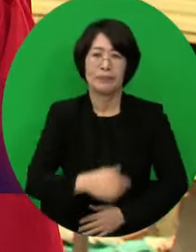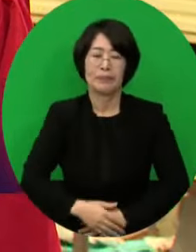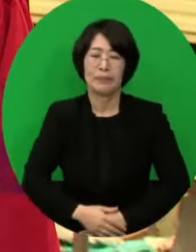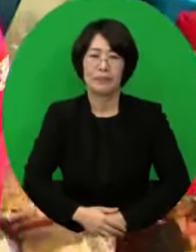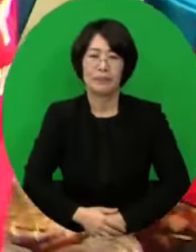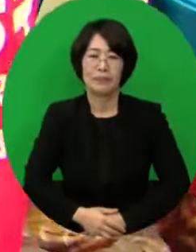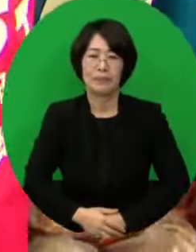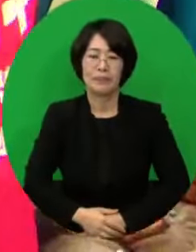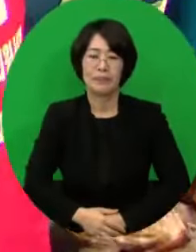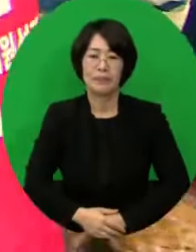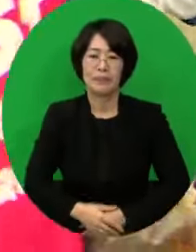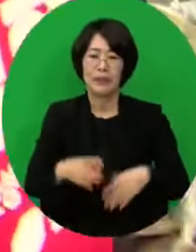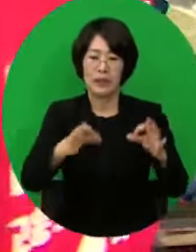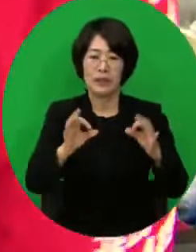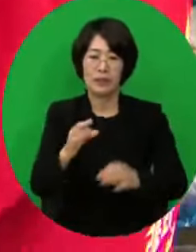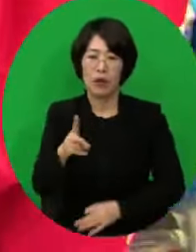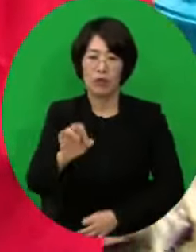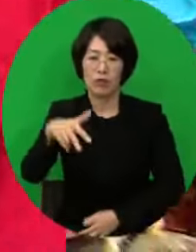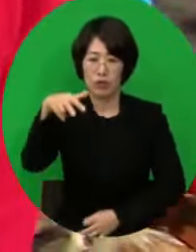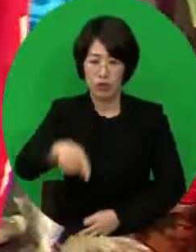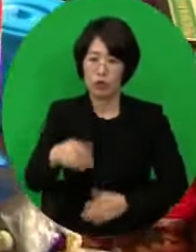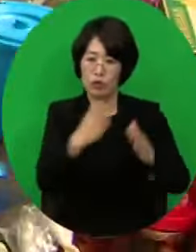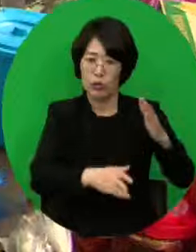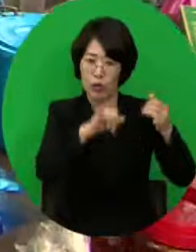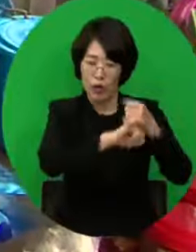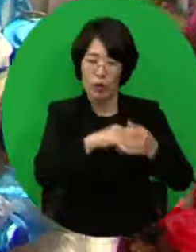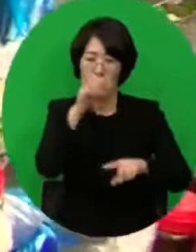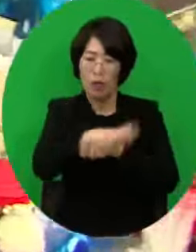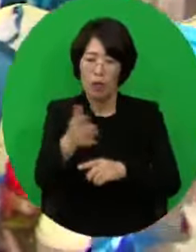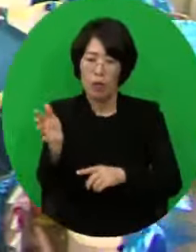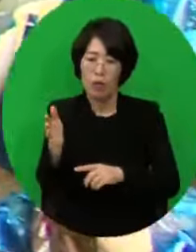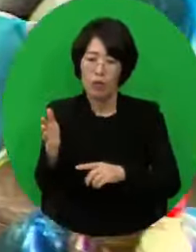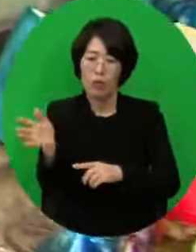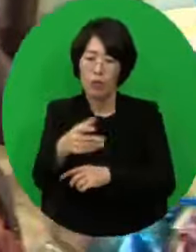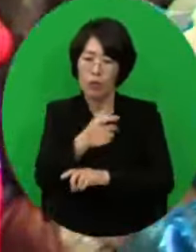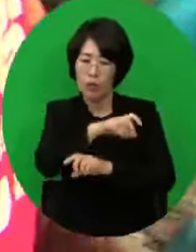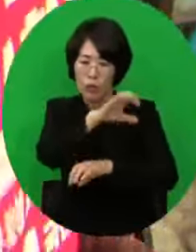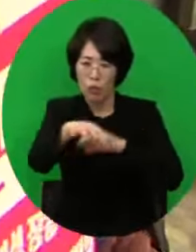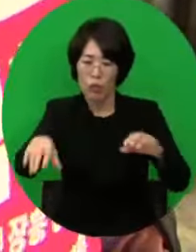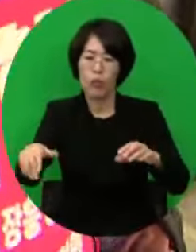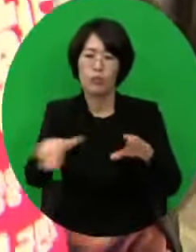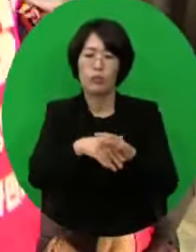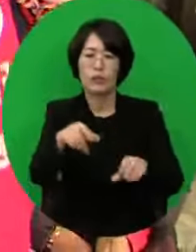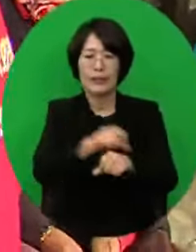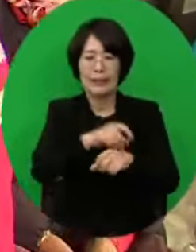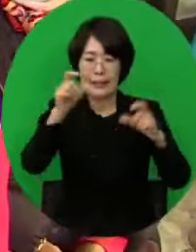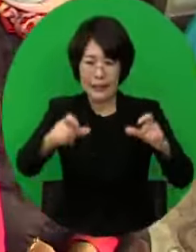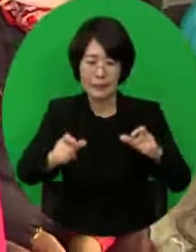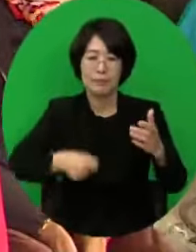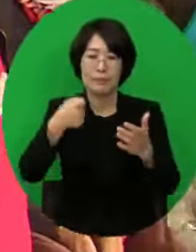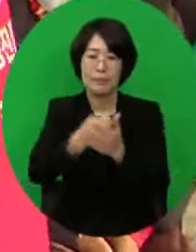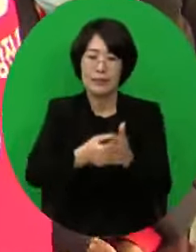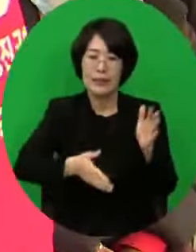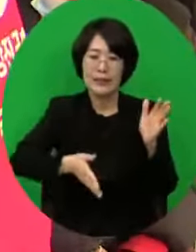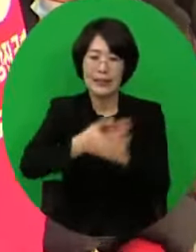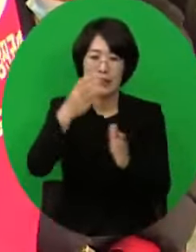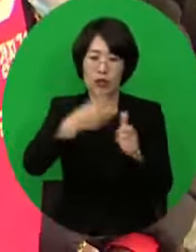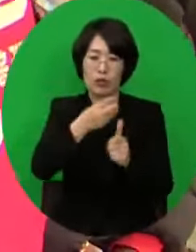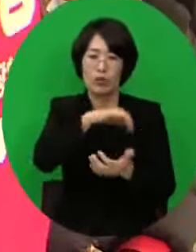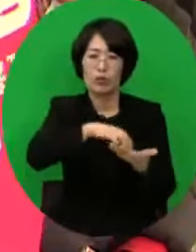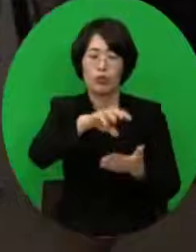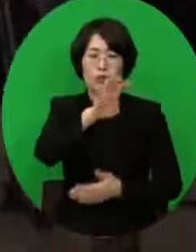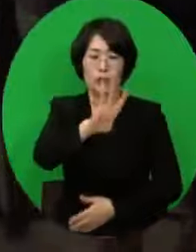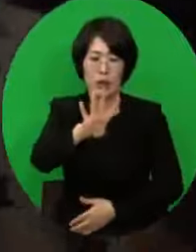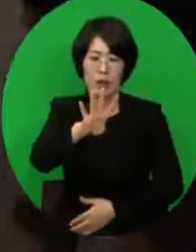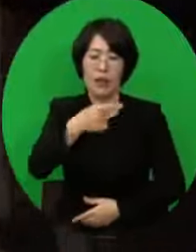됐습니다. 김형주 후보는 주요 공약으로 농어촌 문화관광특구를 조성해 4개 시군의 생산과 가공, 체험이